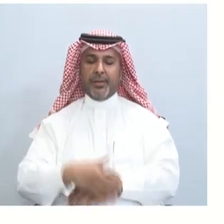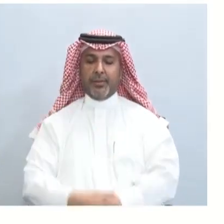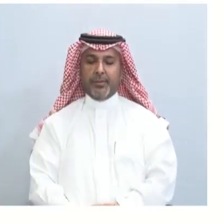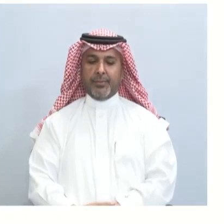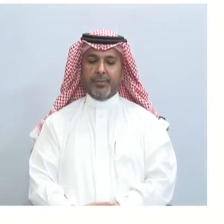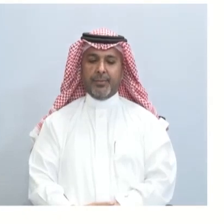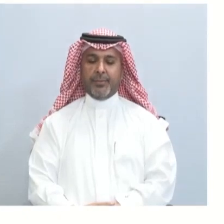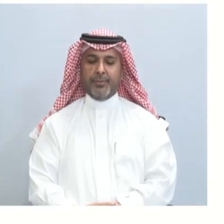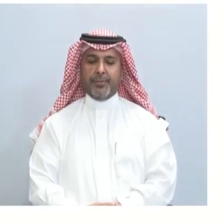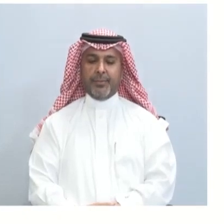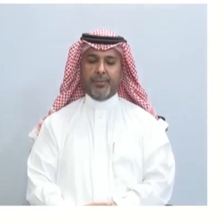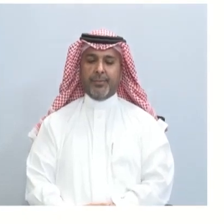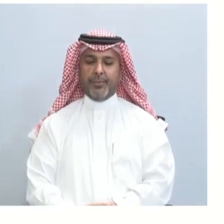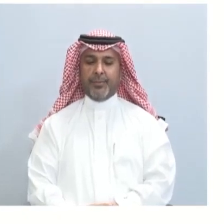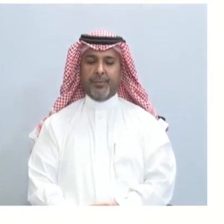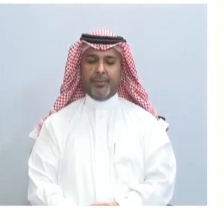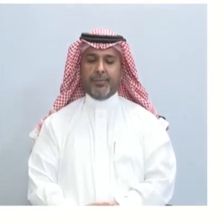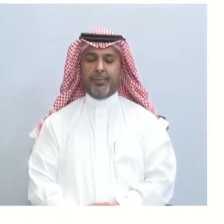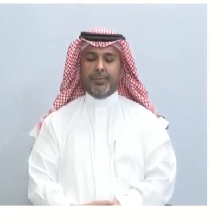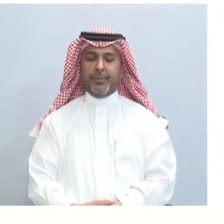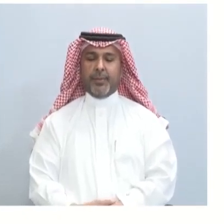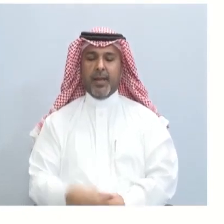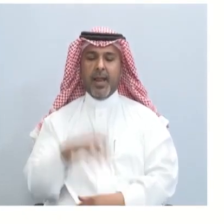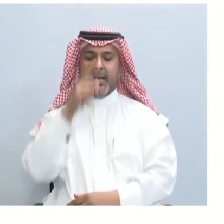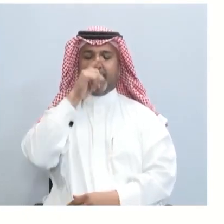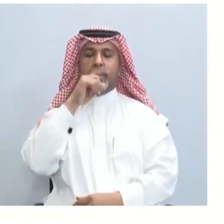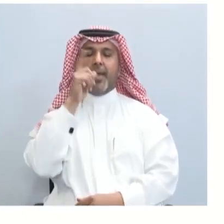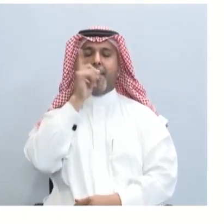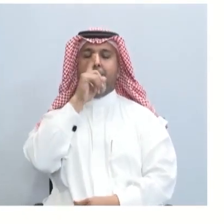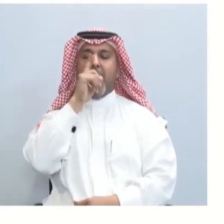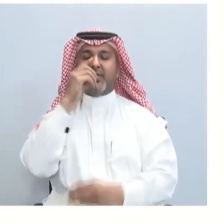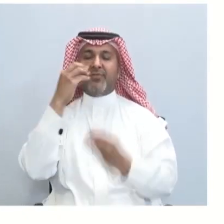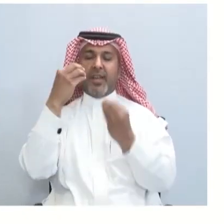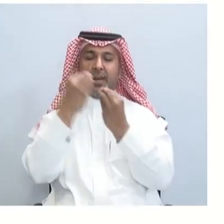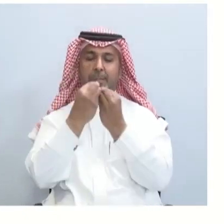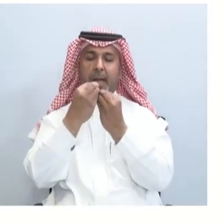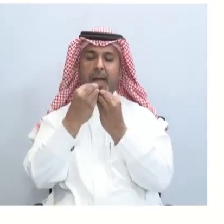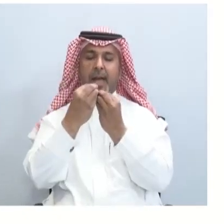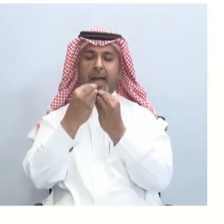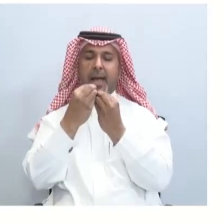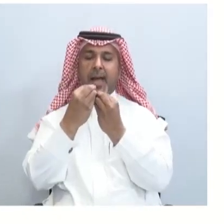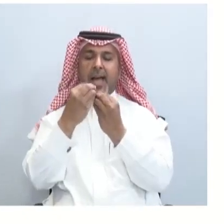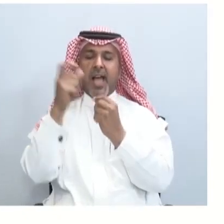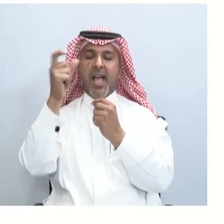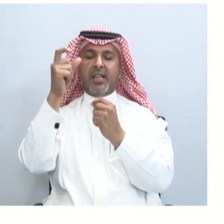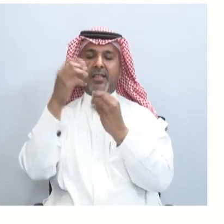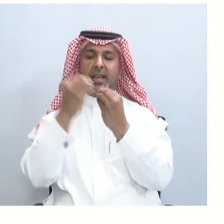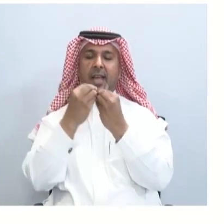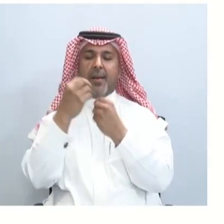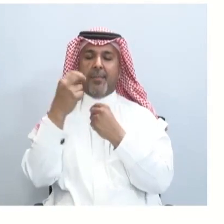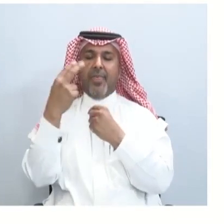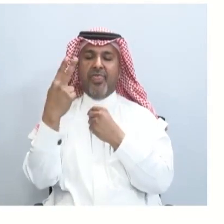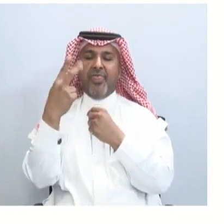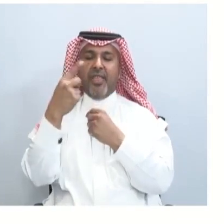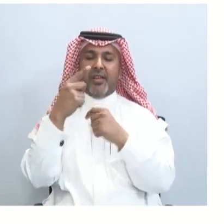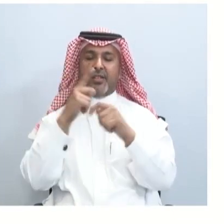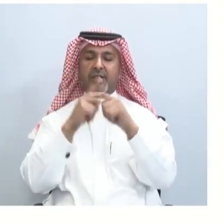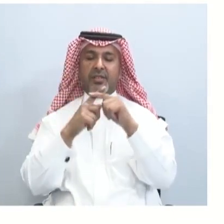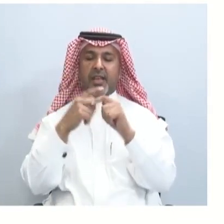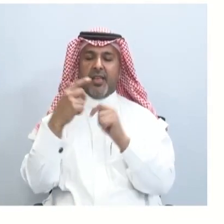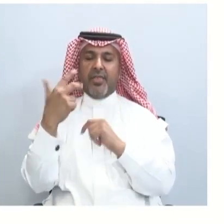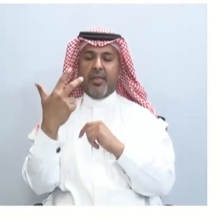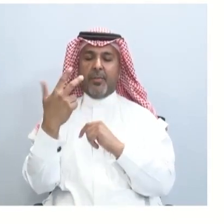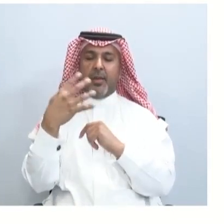نعم حاصل ضربها ثمانيه واربعين متر مربع اذا الان نقوم بجمع هاتين لمساحتين مساحه الشكل